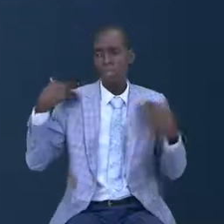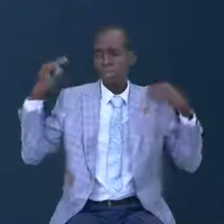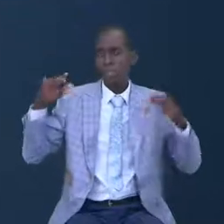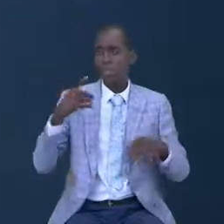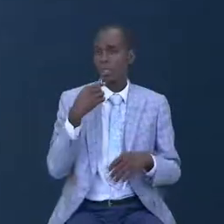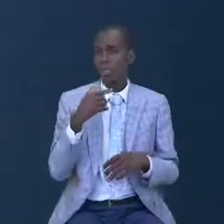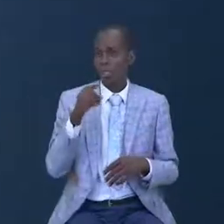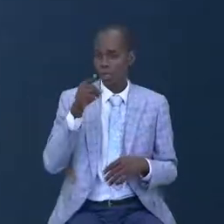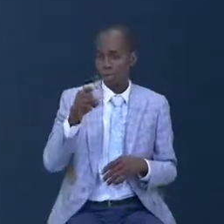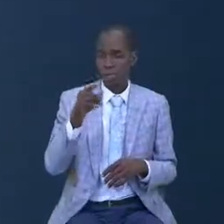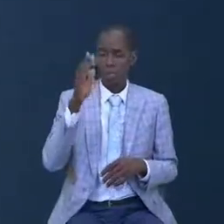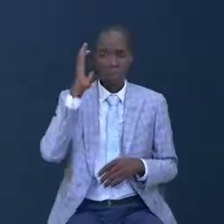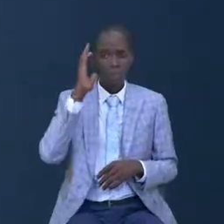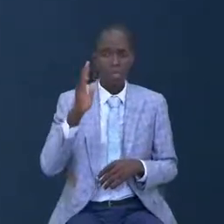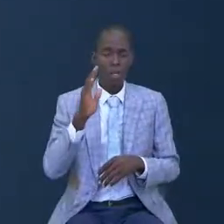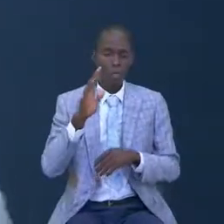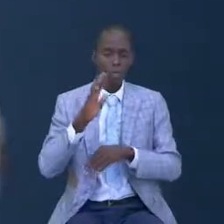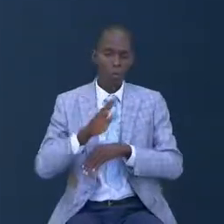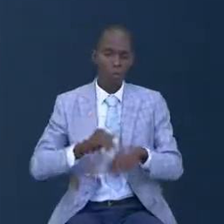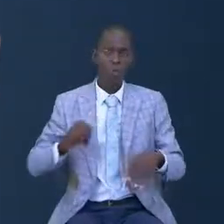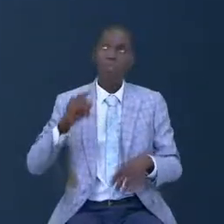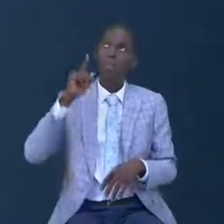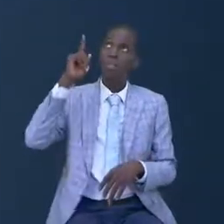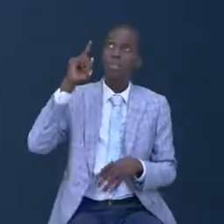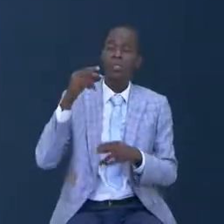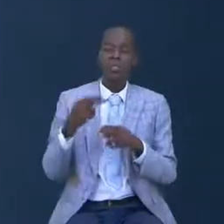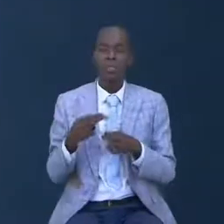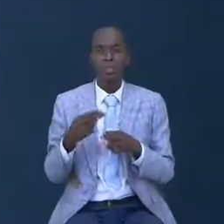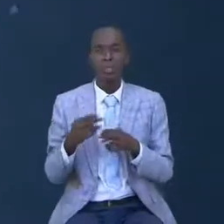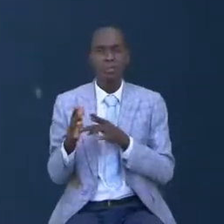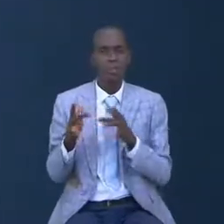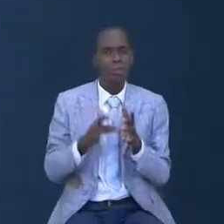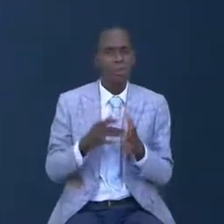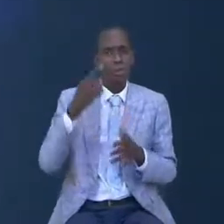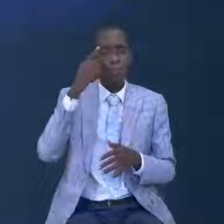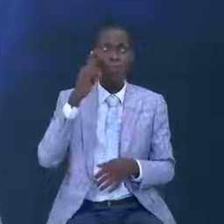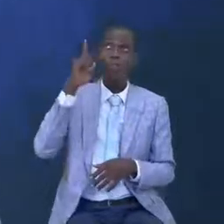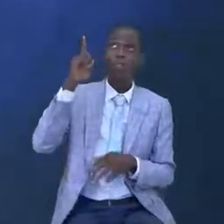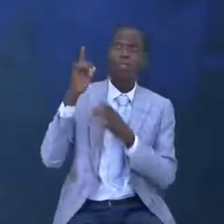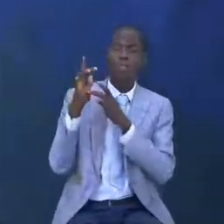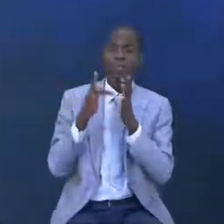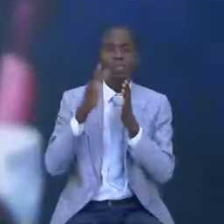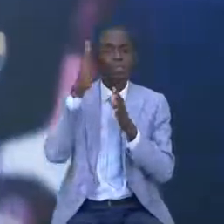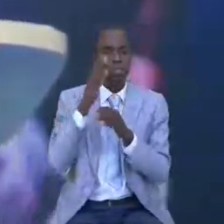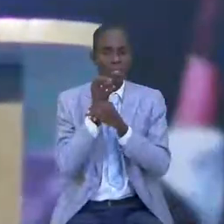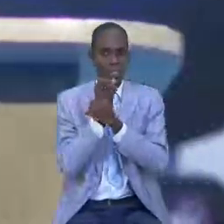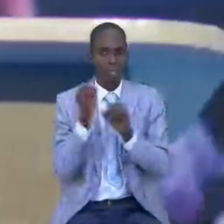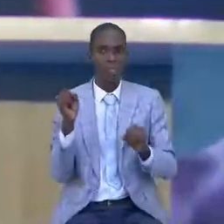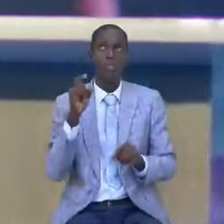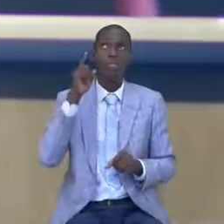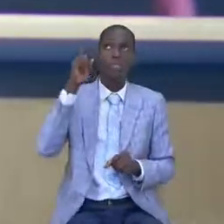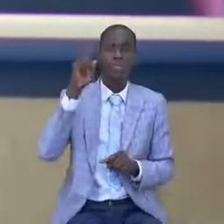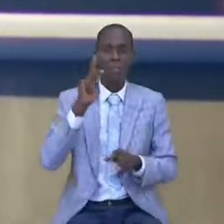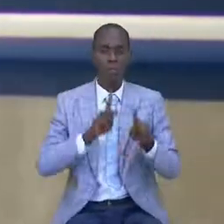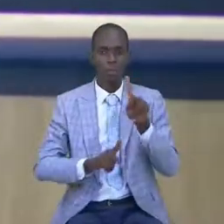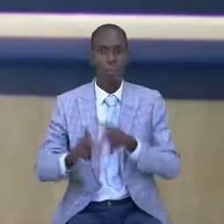salut pour vous parce que l'ange a dit que tu appelleras son nom Jésus, car